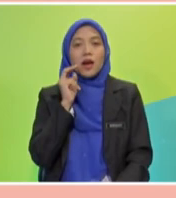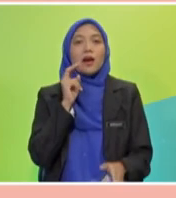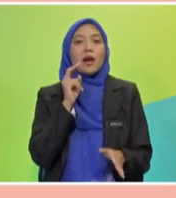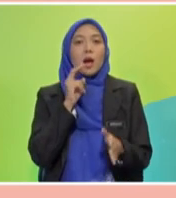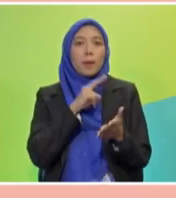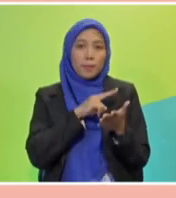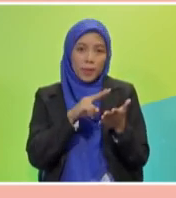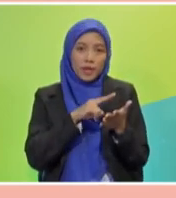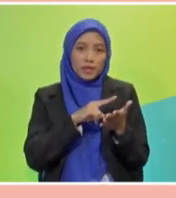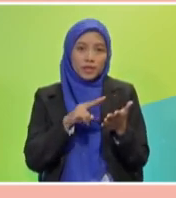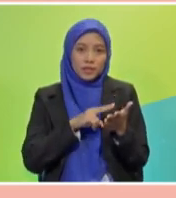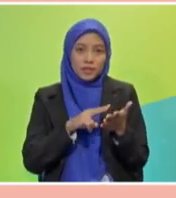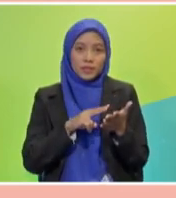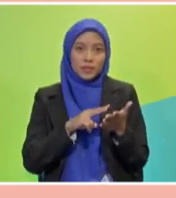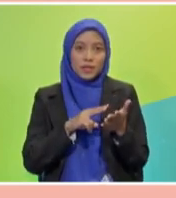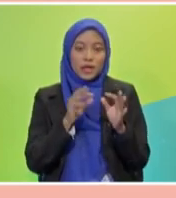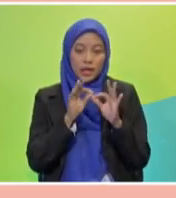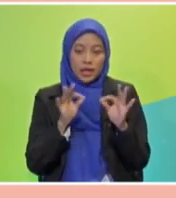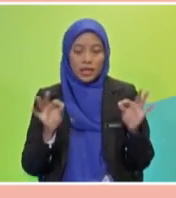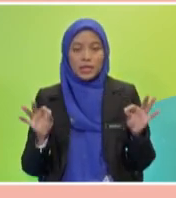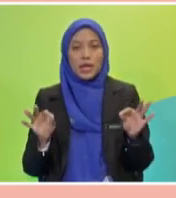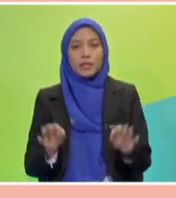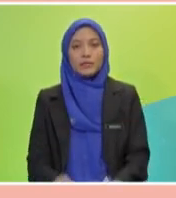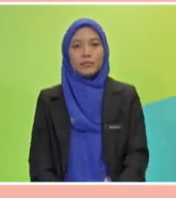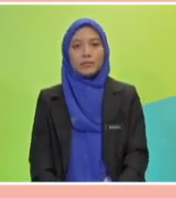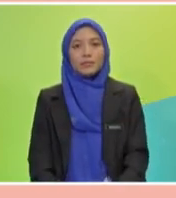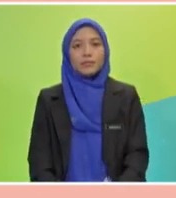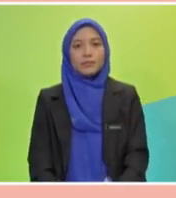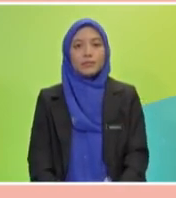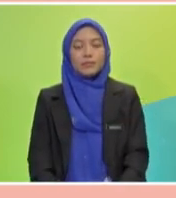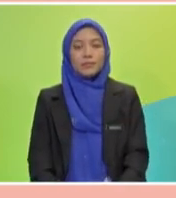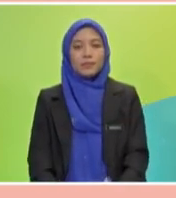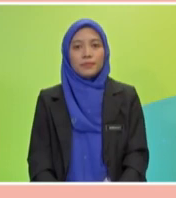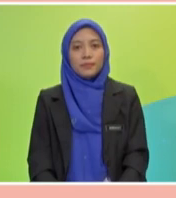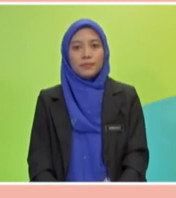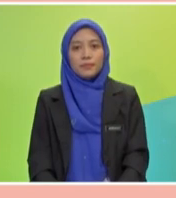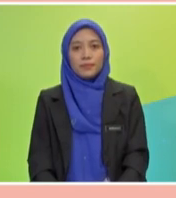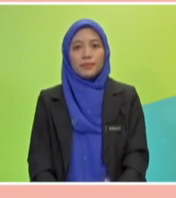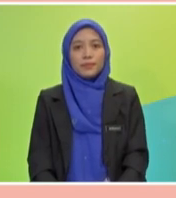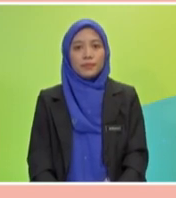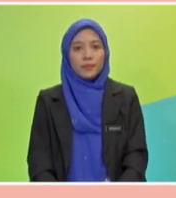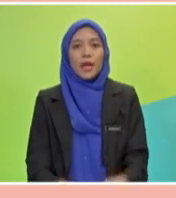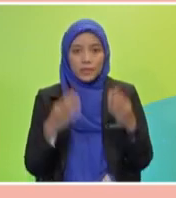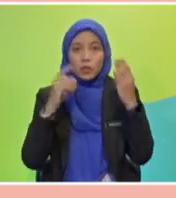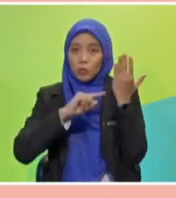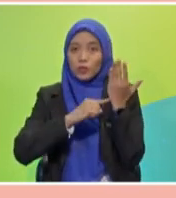bacakan mengikut nada dan intonasi yang betul dialog Amira. Baiklah, cikgu mulakan ya.